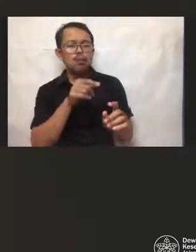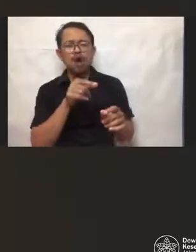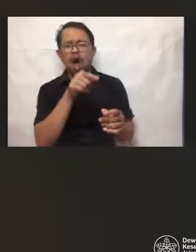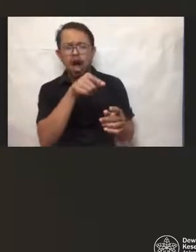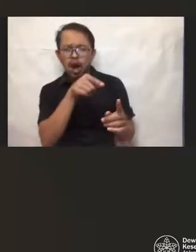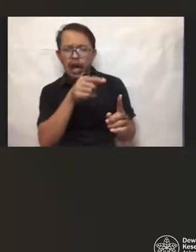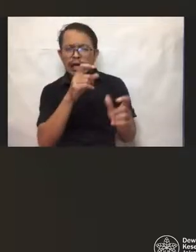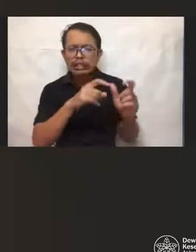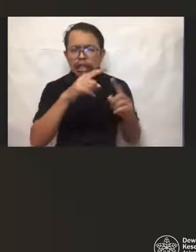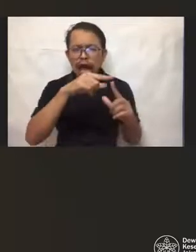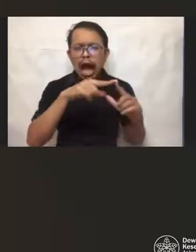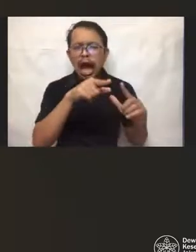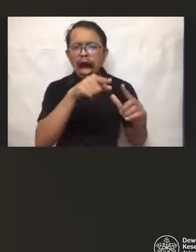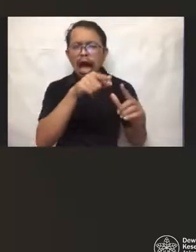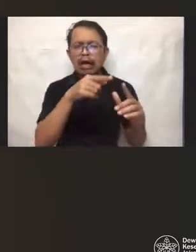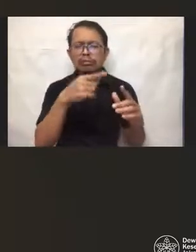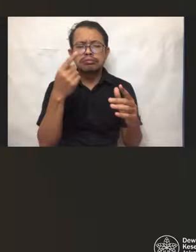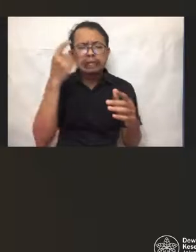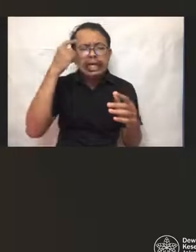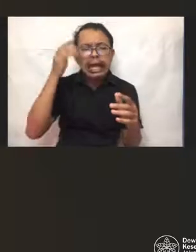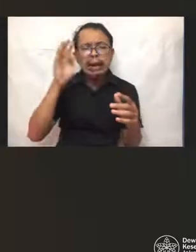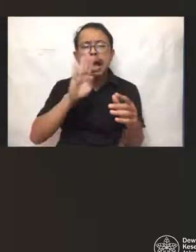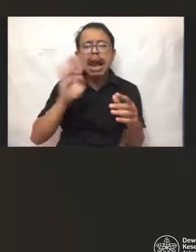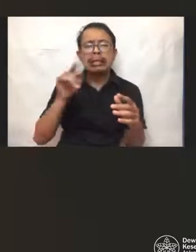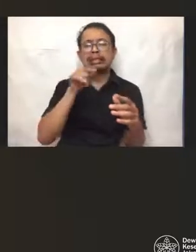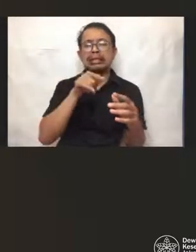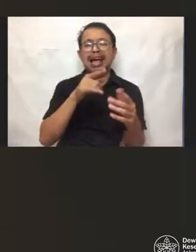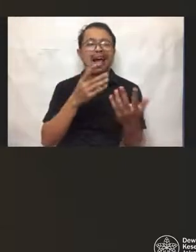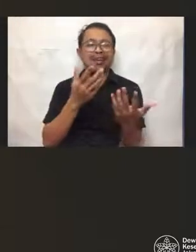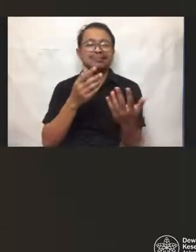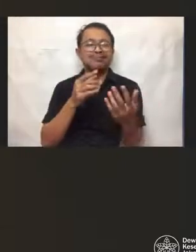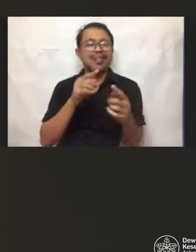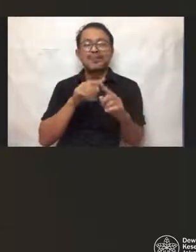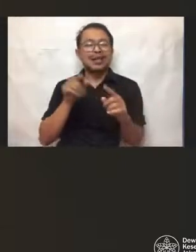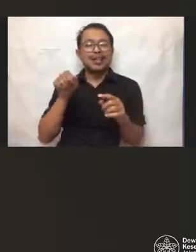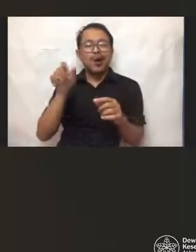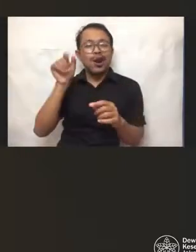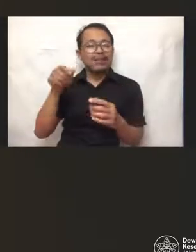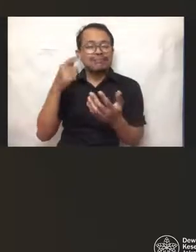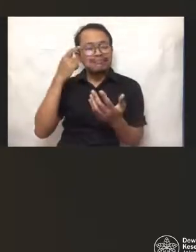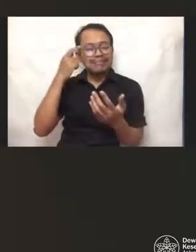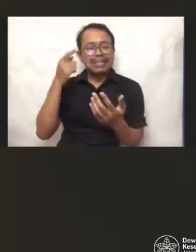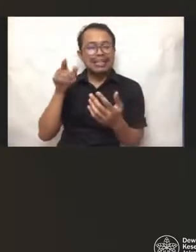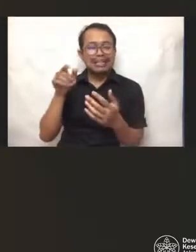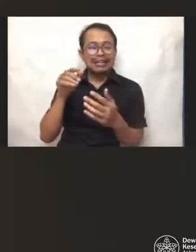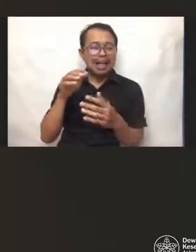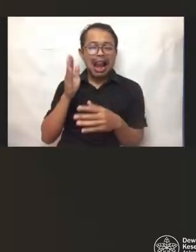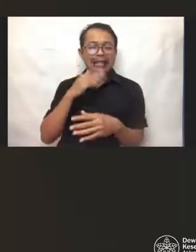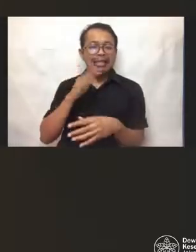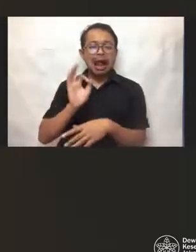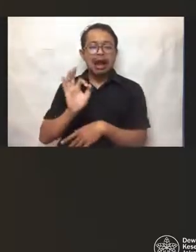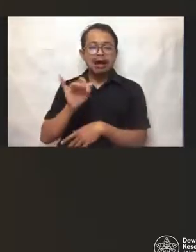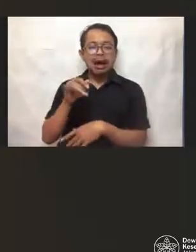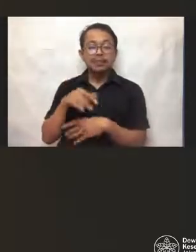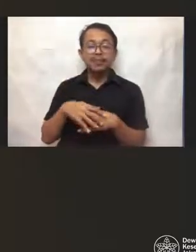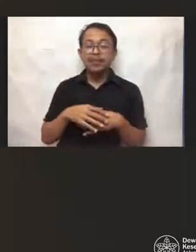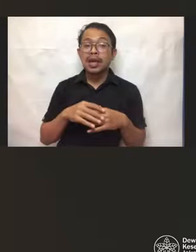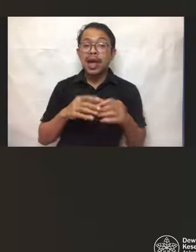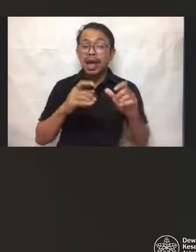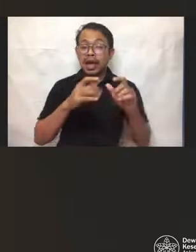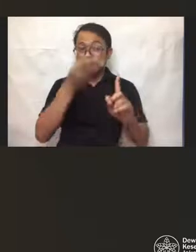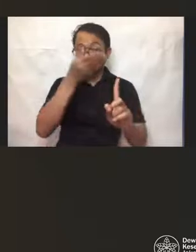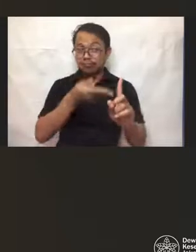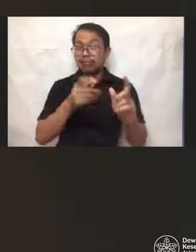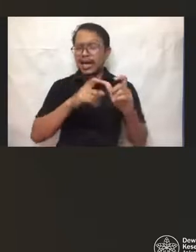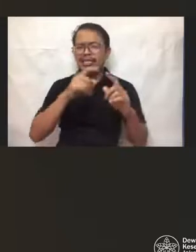dan mendewakan Barat. Semua tuduhan itu menurut saya tidak beralasan. Bagi saya, Sultan Takdir Ali Syahbana hanya